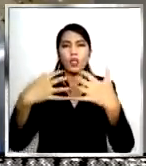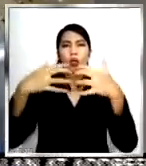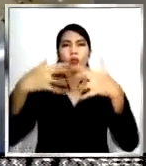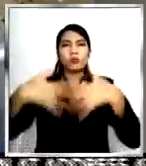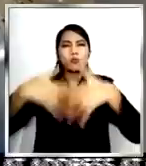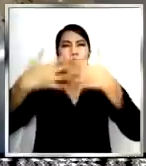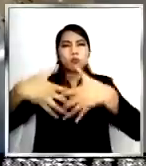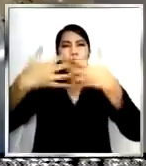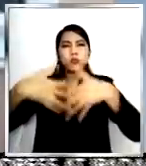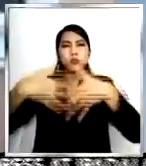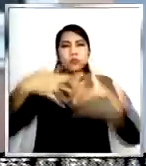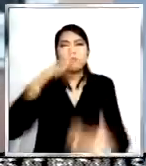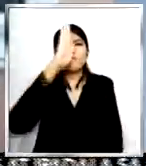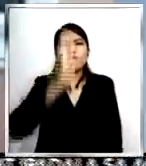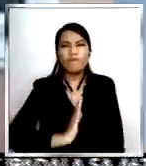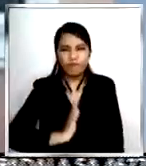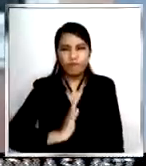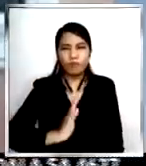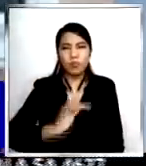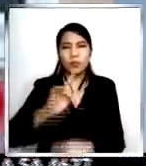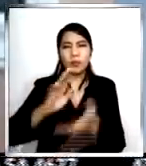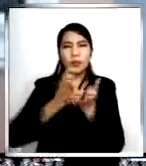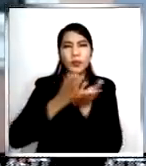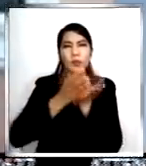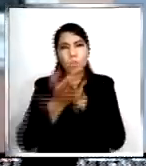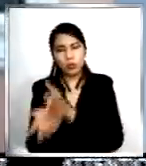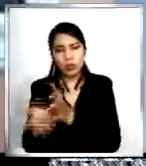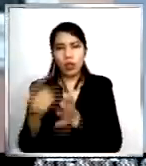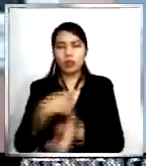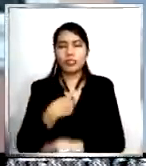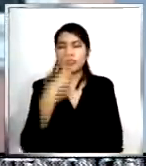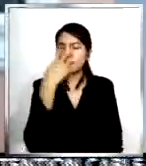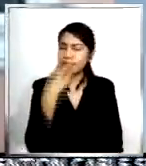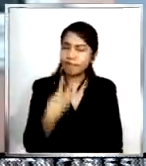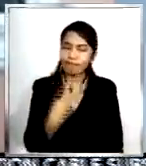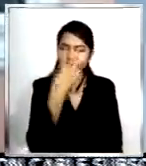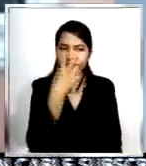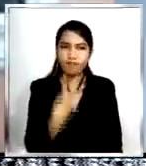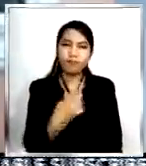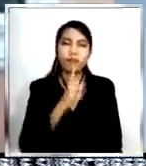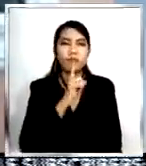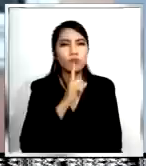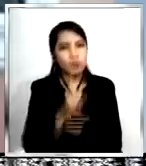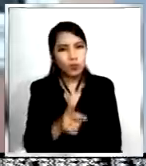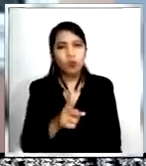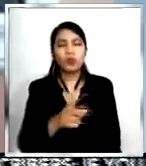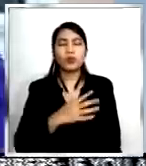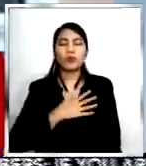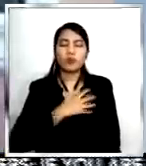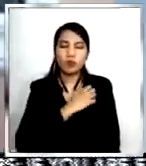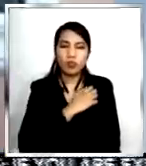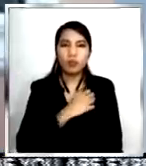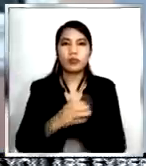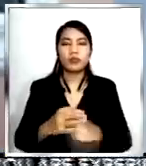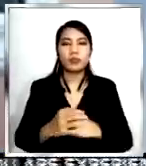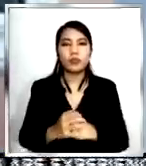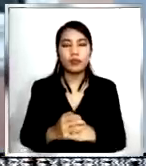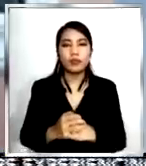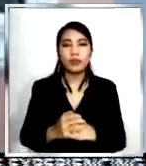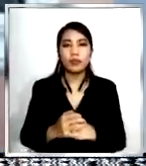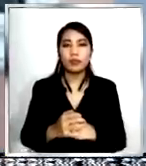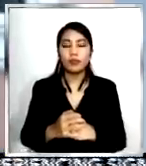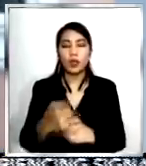lumubog ang kanilang barko. Magulgul talaga ang sobra kasi hindi ko na siya tinong na mga kung ano.